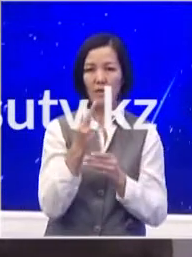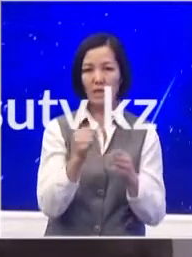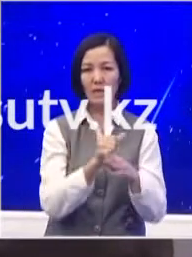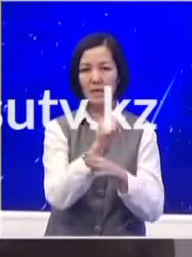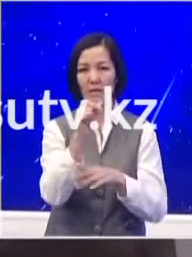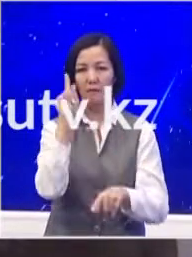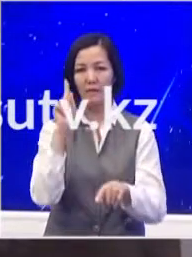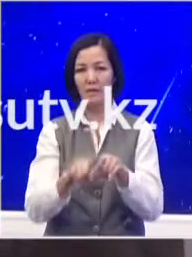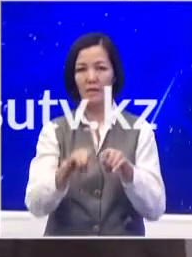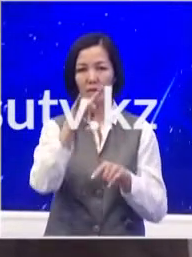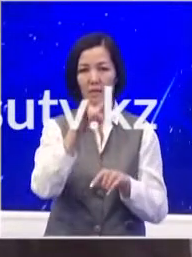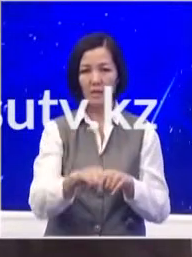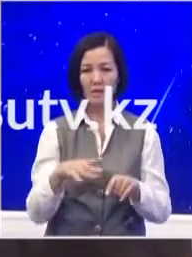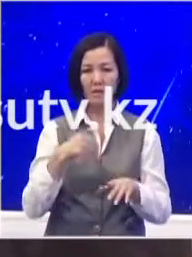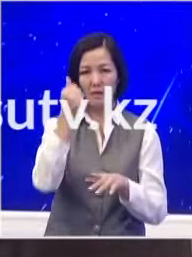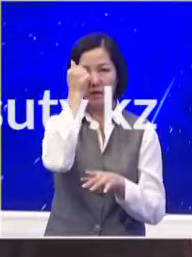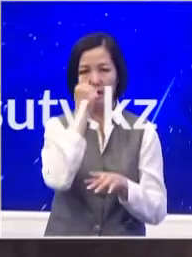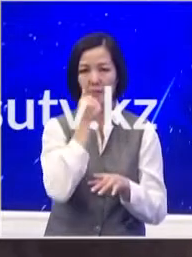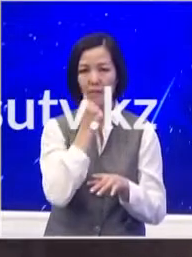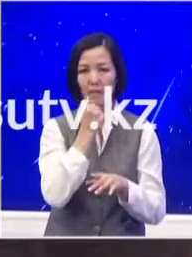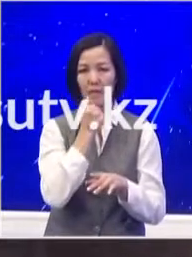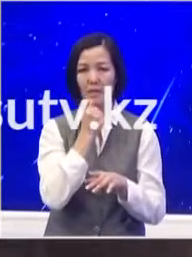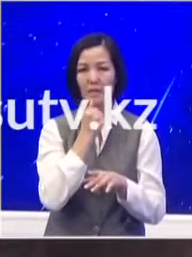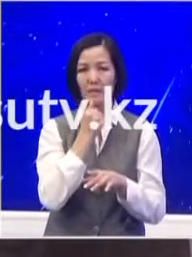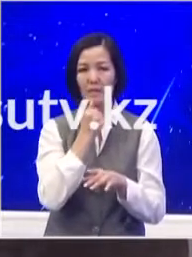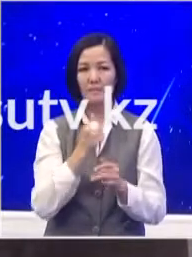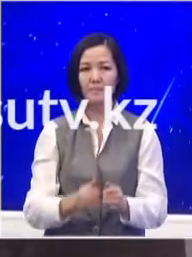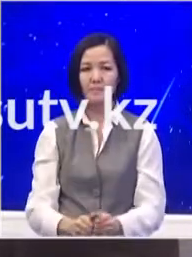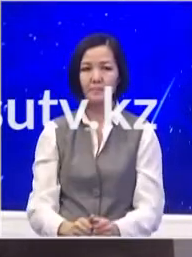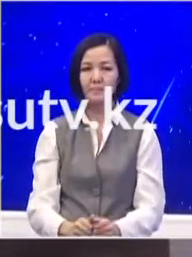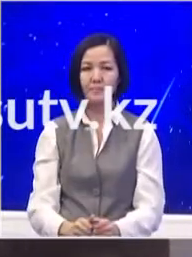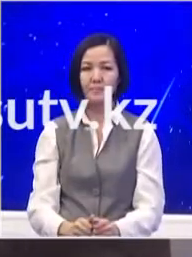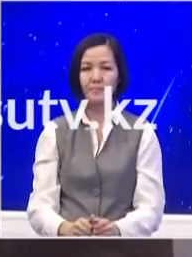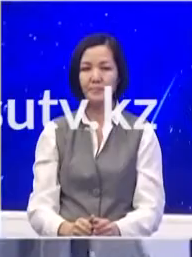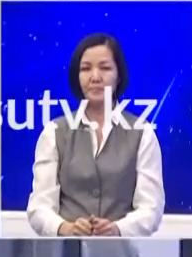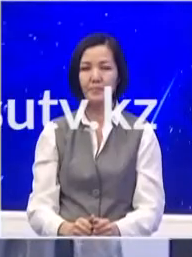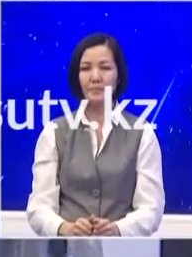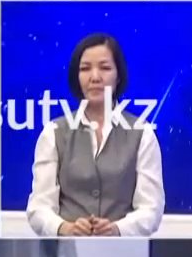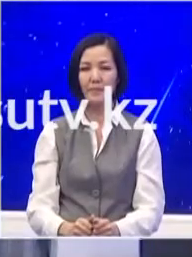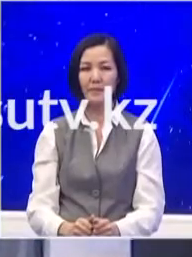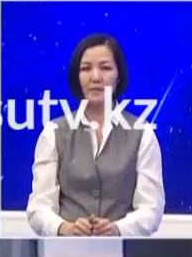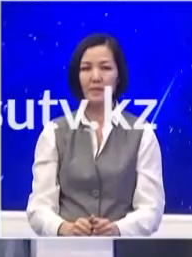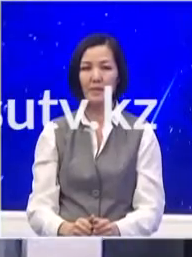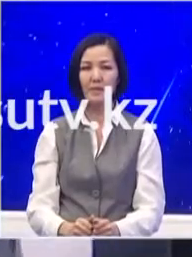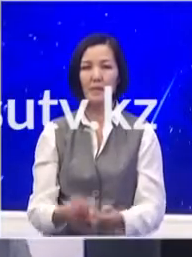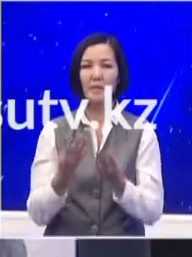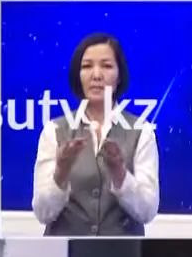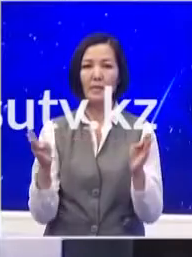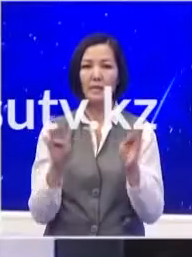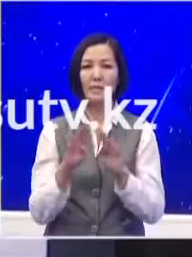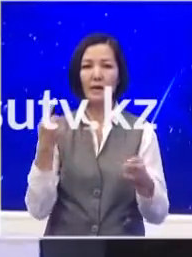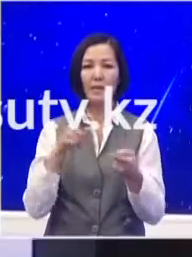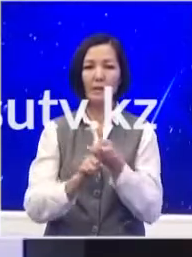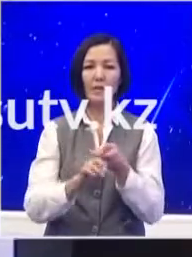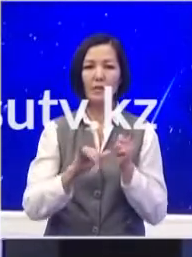жетті, келіп алдық. Рахмет. Осы самолет ұшырғандарын компанияларға. Пандемияға байланысты